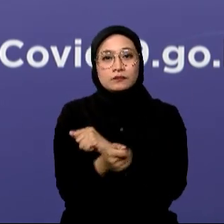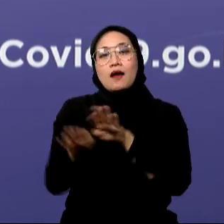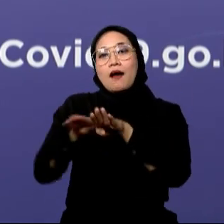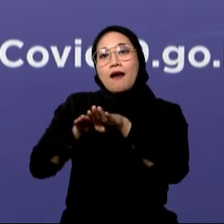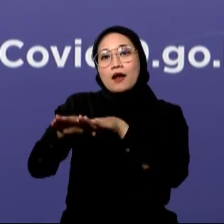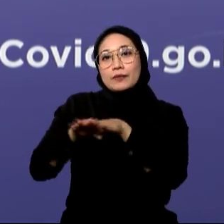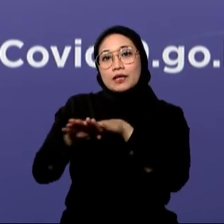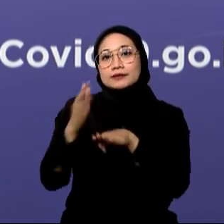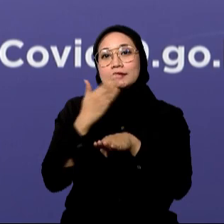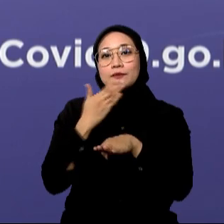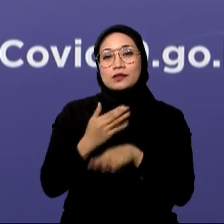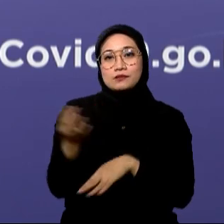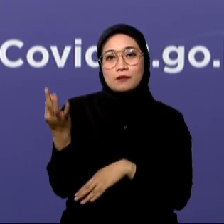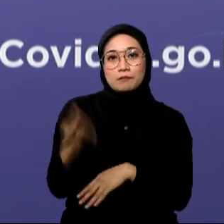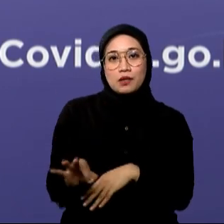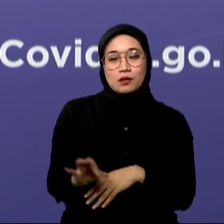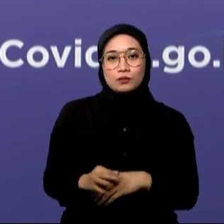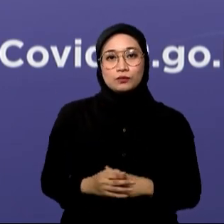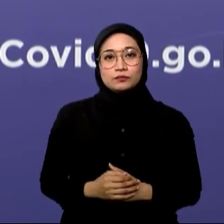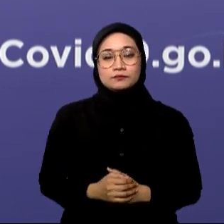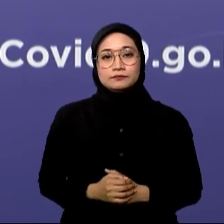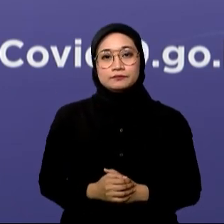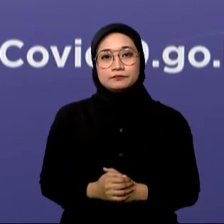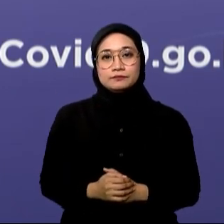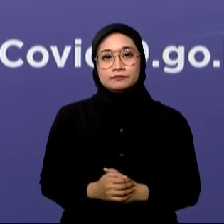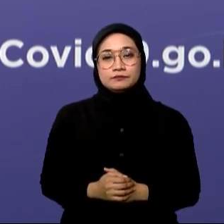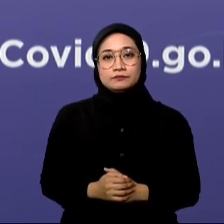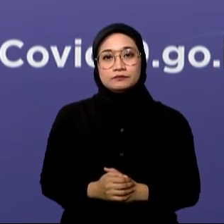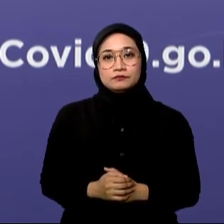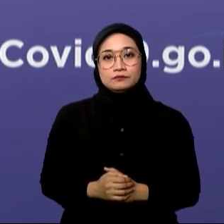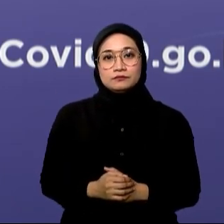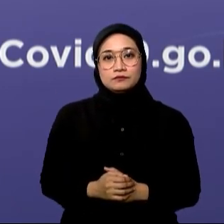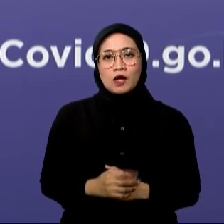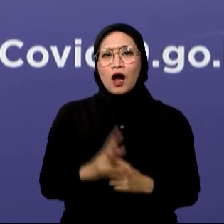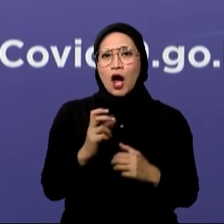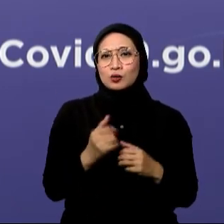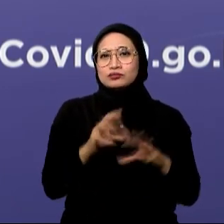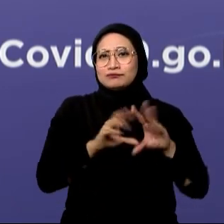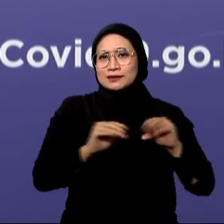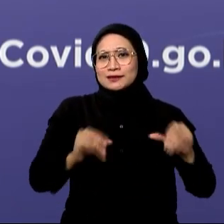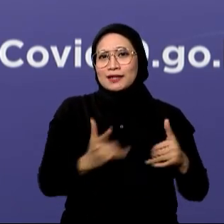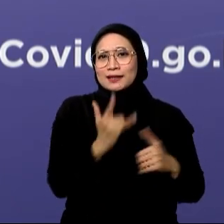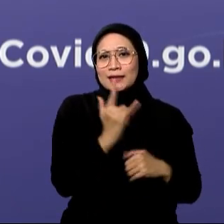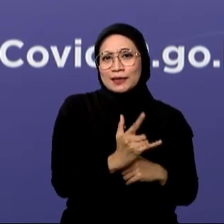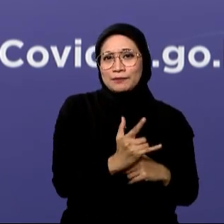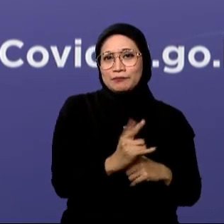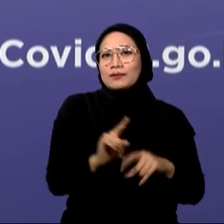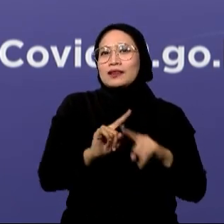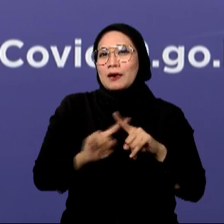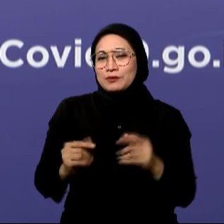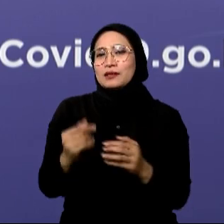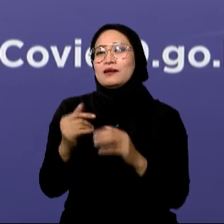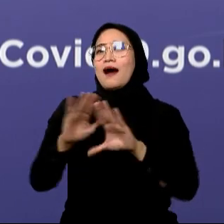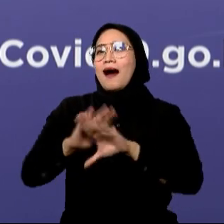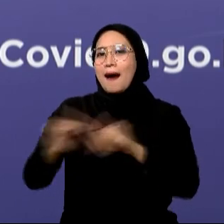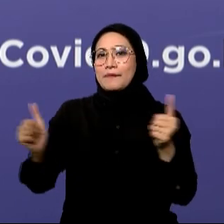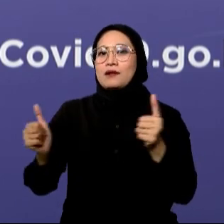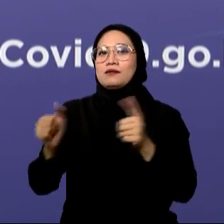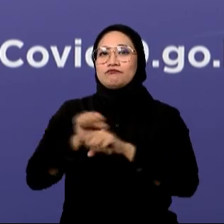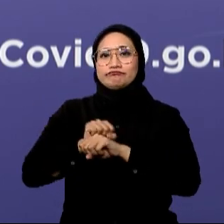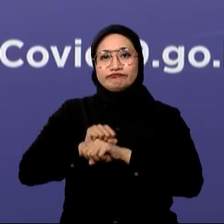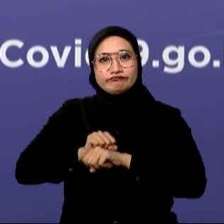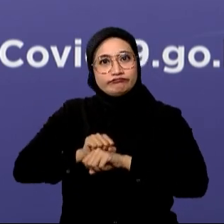adaptasi kebiasaan yang baru. Kita harus produktif tapi mempersyaratkan harus aman dari